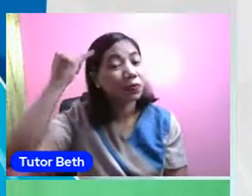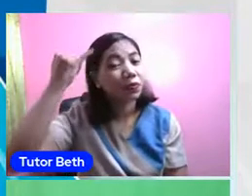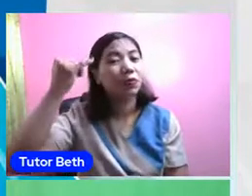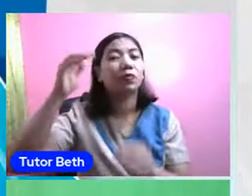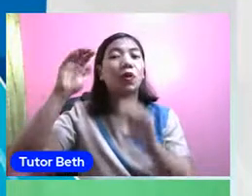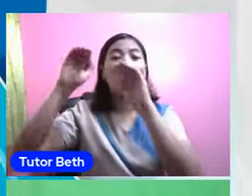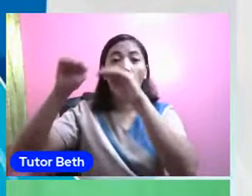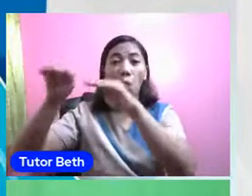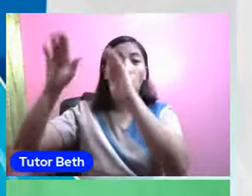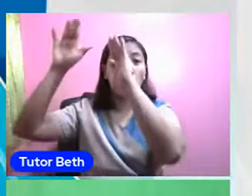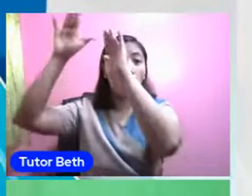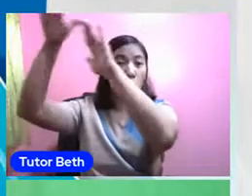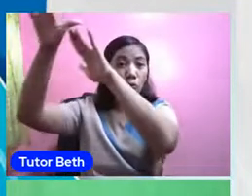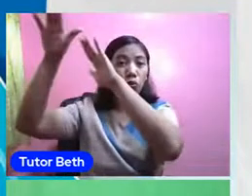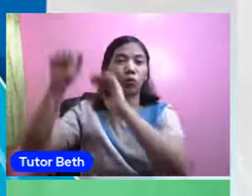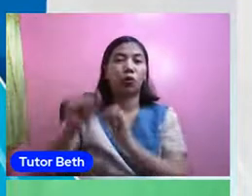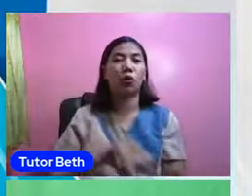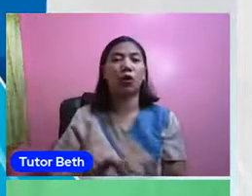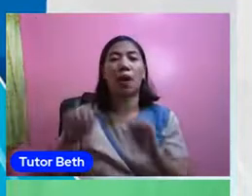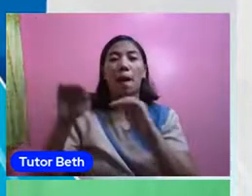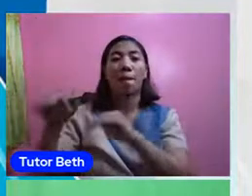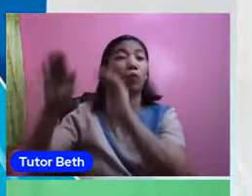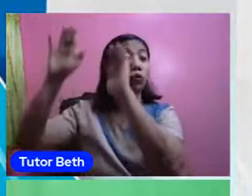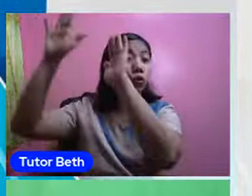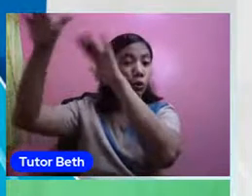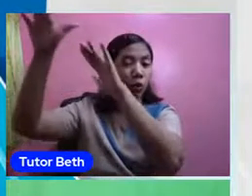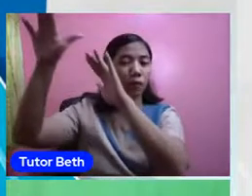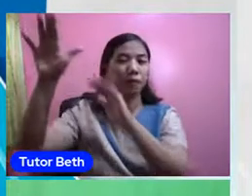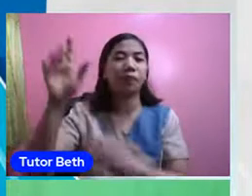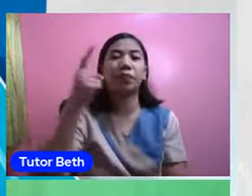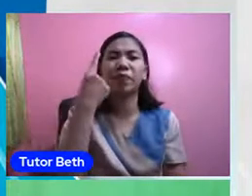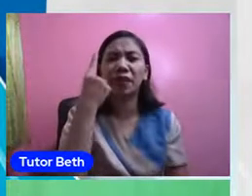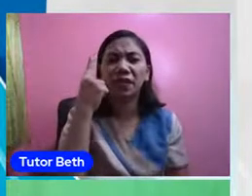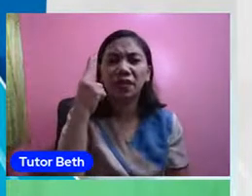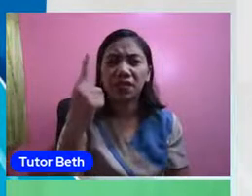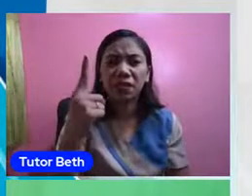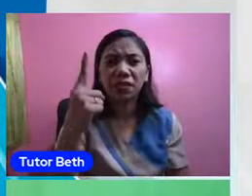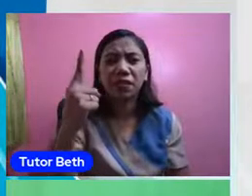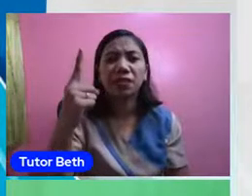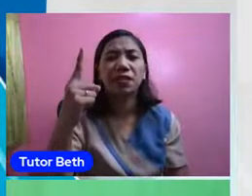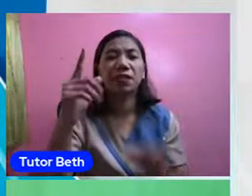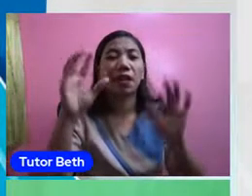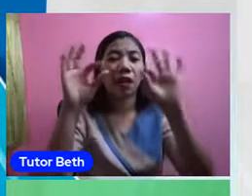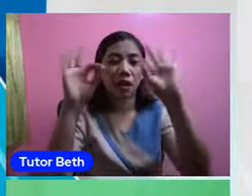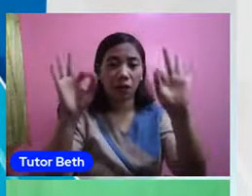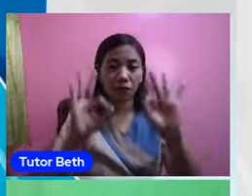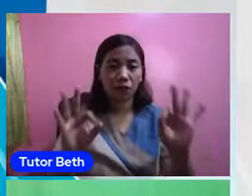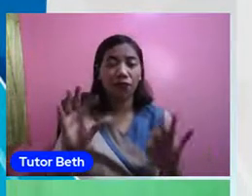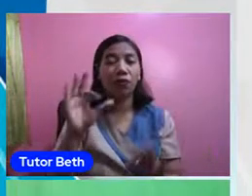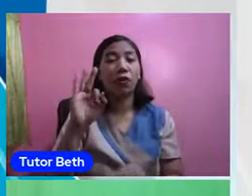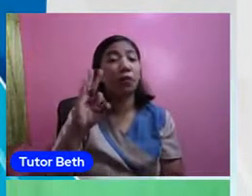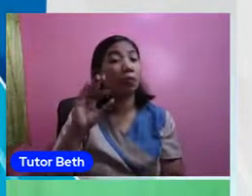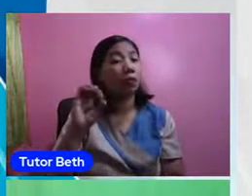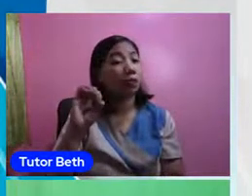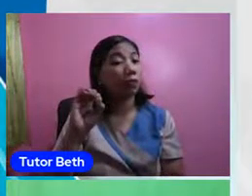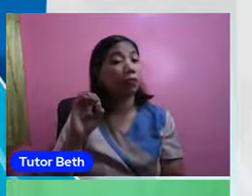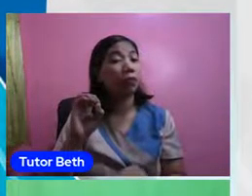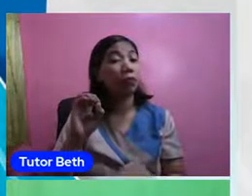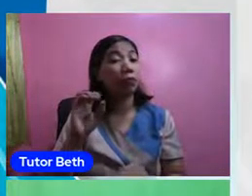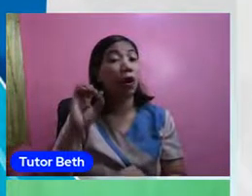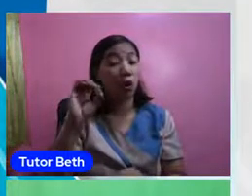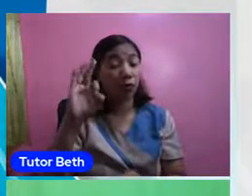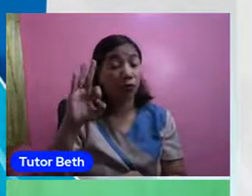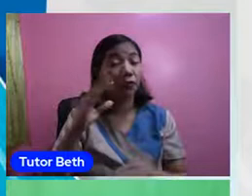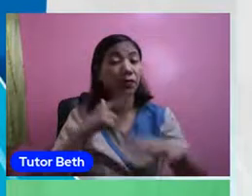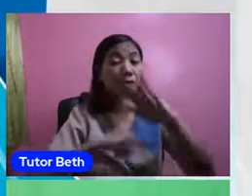tinatawag na bundok. Ang bundok ay isang anyong lupa. Tama, di ba? Anyong lupa ang